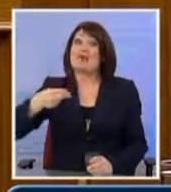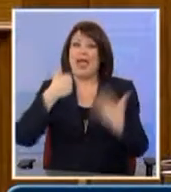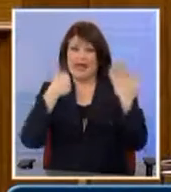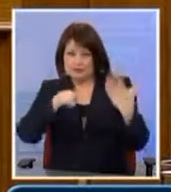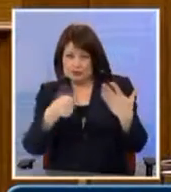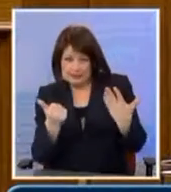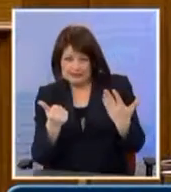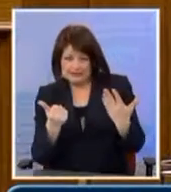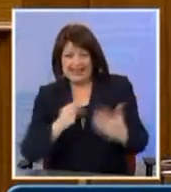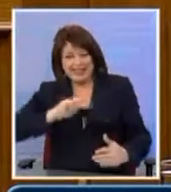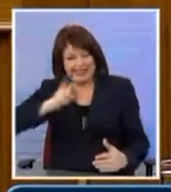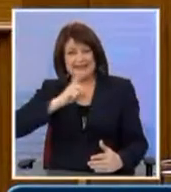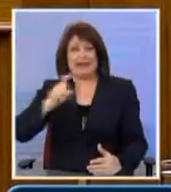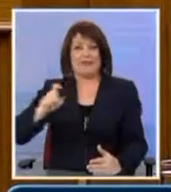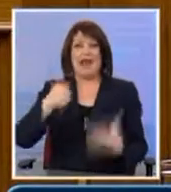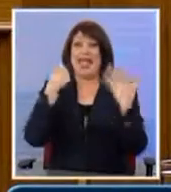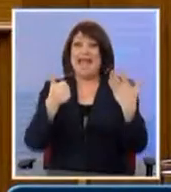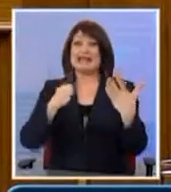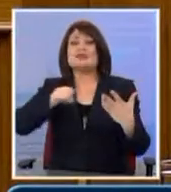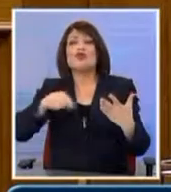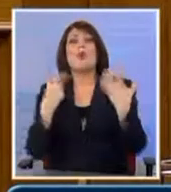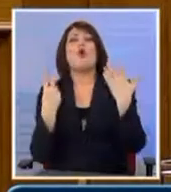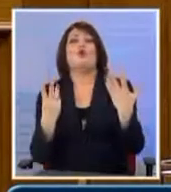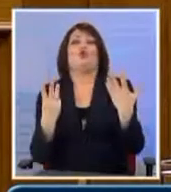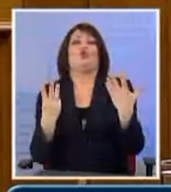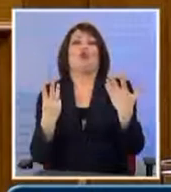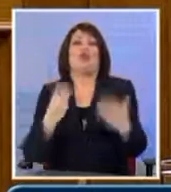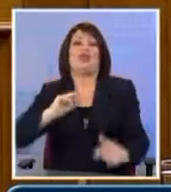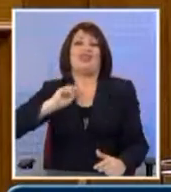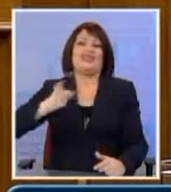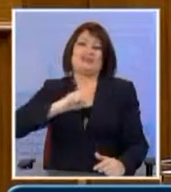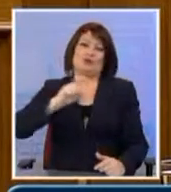6,6 δισεκατομμύρια σε περίπου 6,8 δισεκατομμύρια.